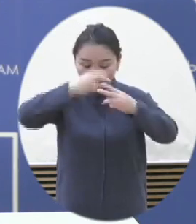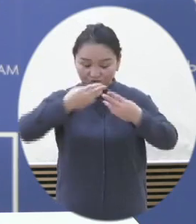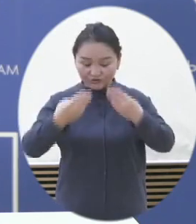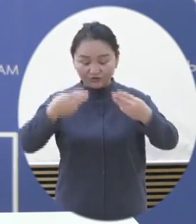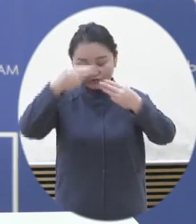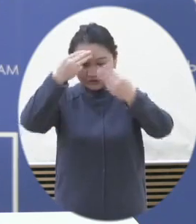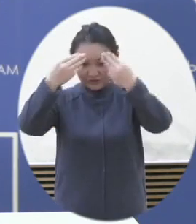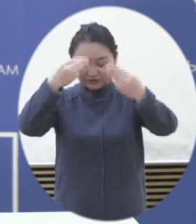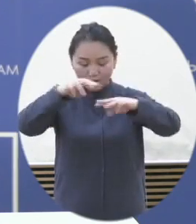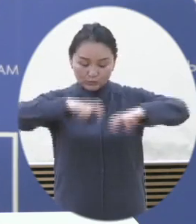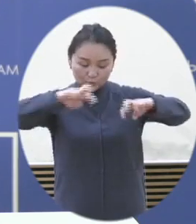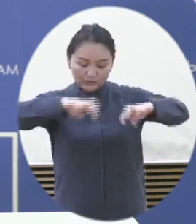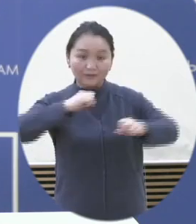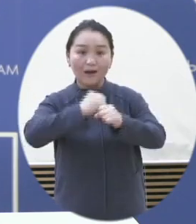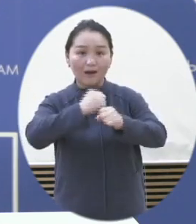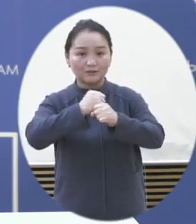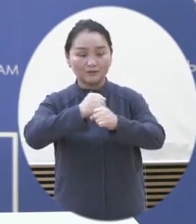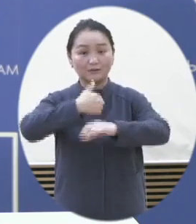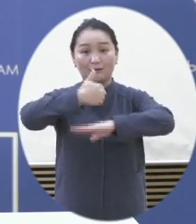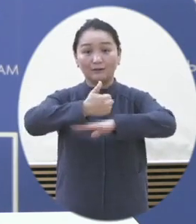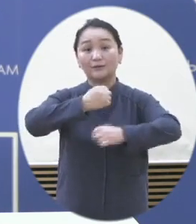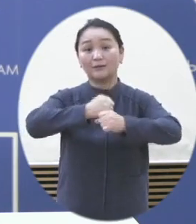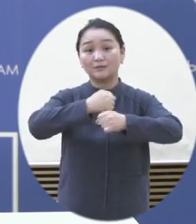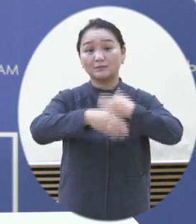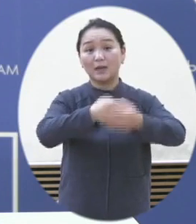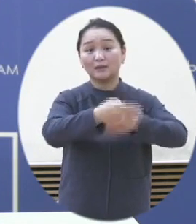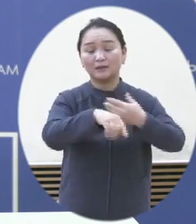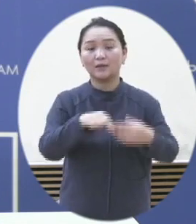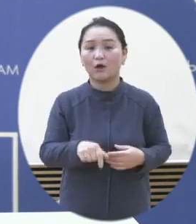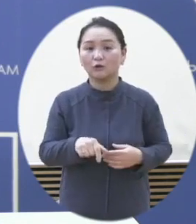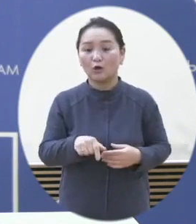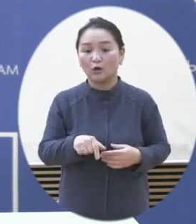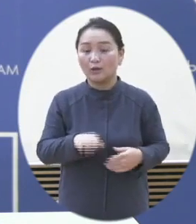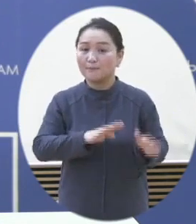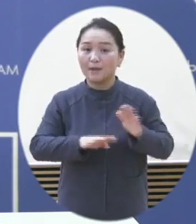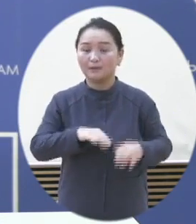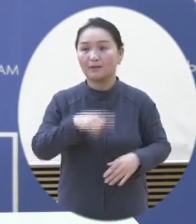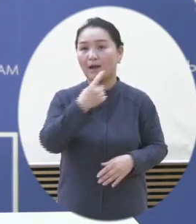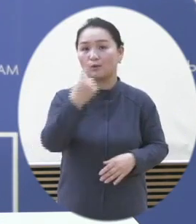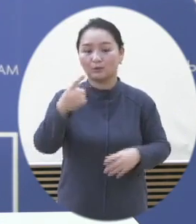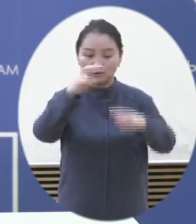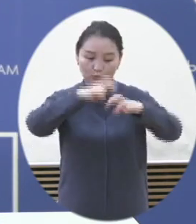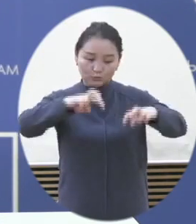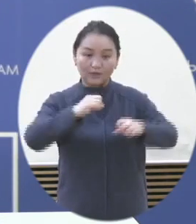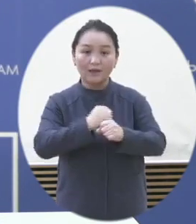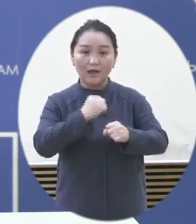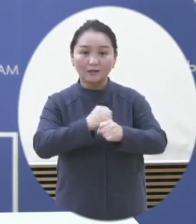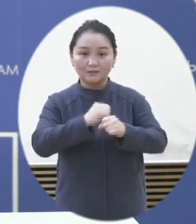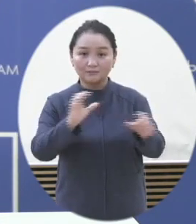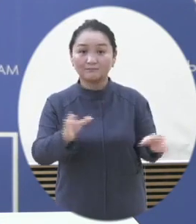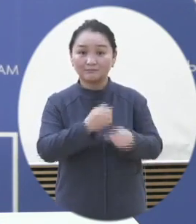байгаа. За үүнд бол нийт одоо яг өнөөдрийн байдлаар бол 11 судалгааны ажил бол Монгол